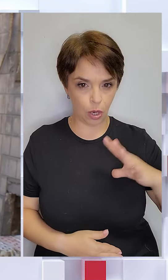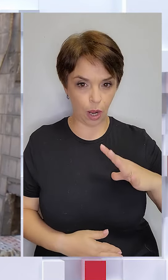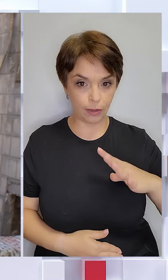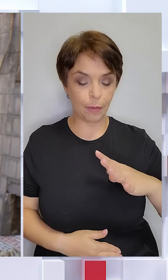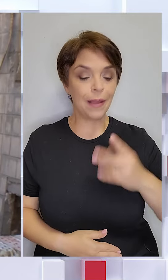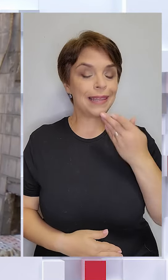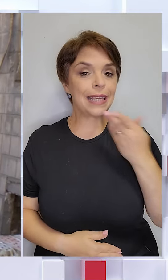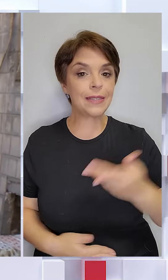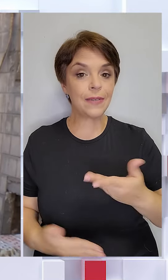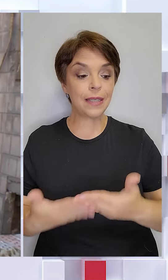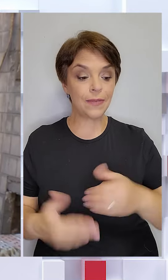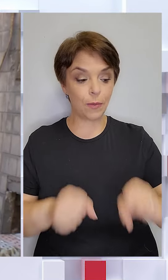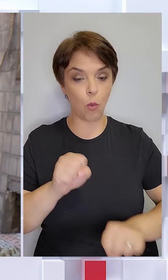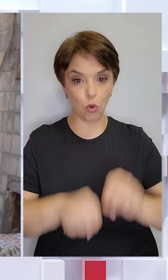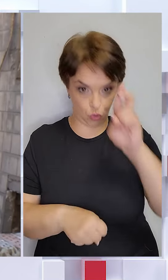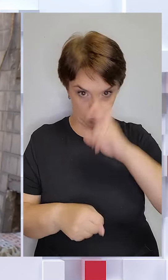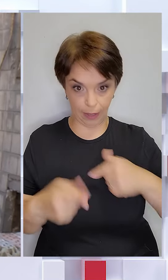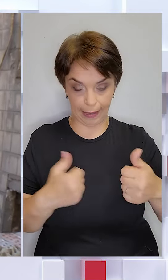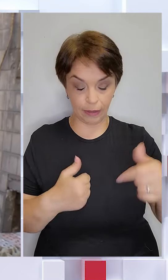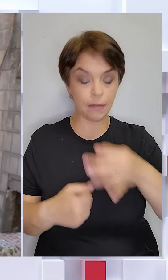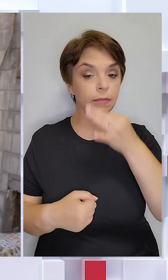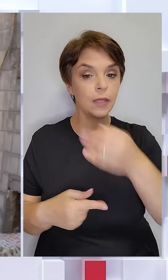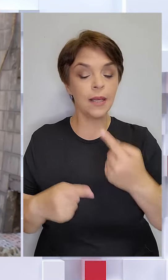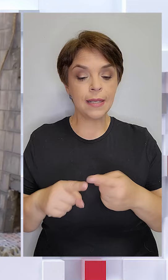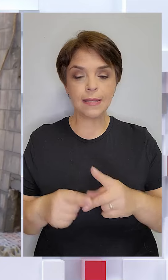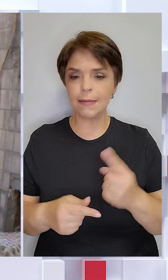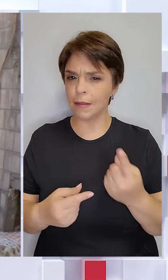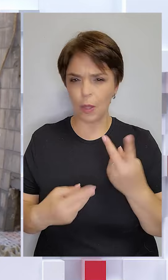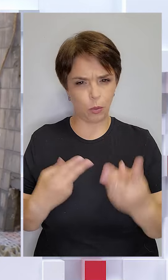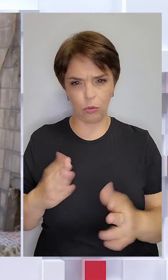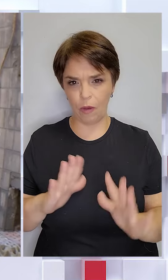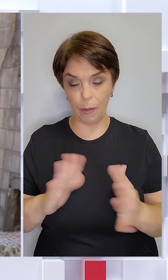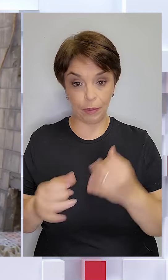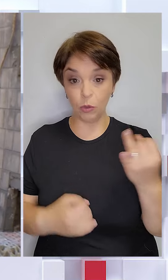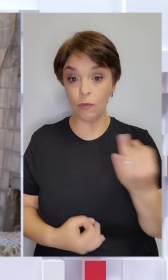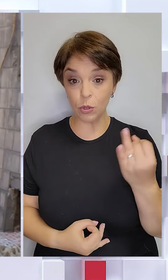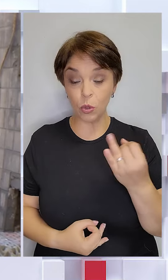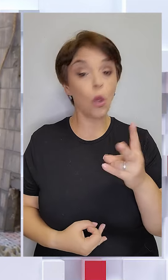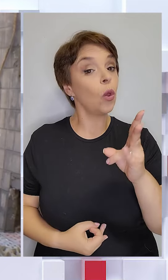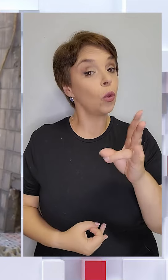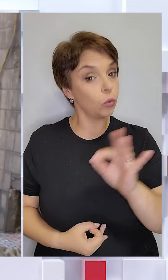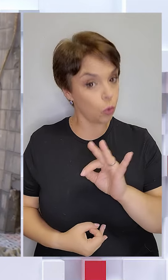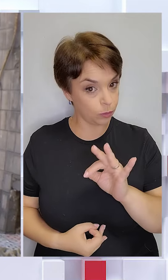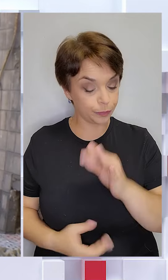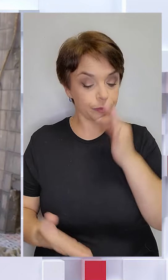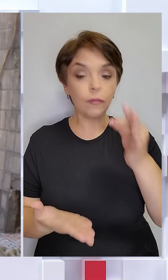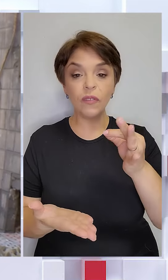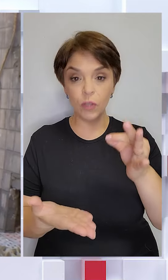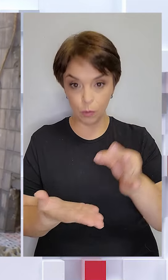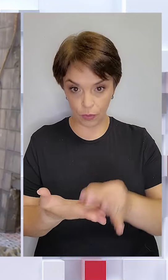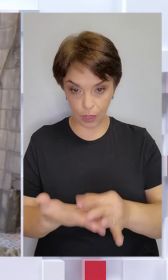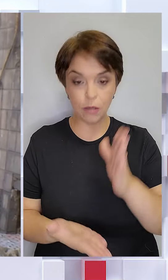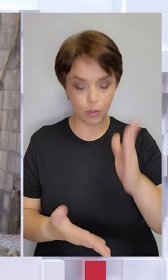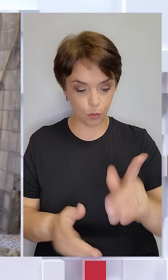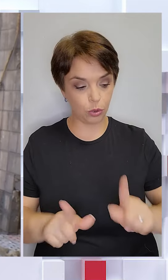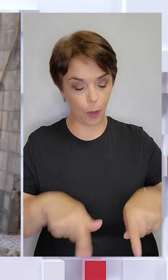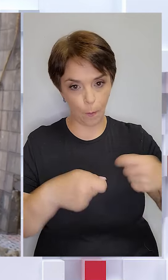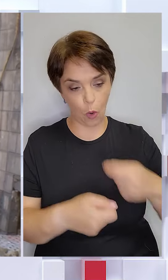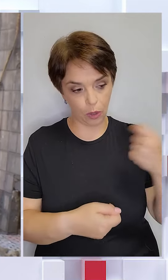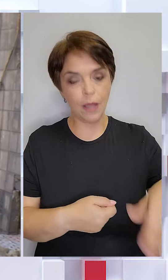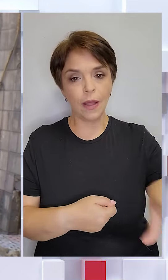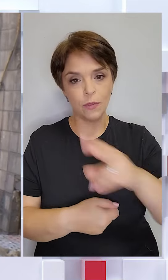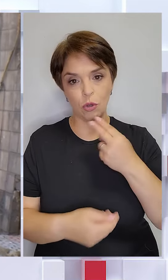на звітність від країни-порушниці. Наголошує, що це не поодинокий випадок в історії, однак відповідальність буде покладена